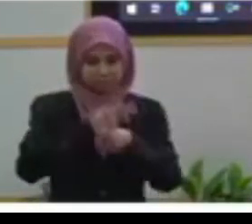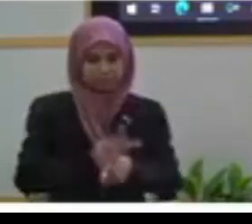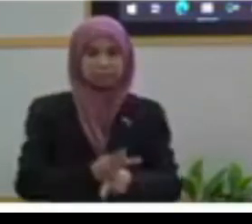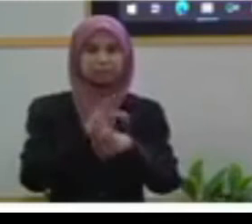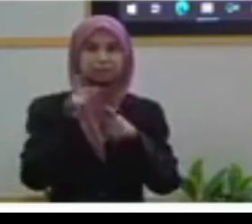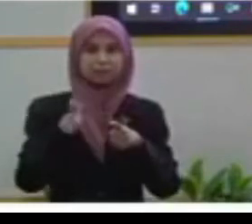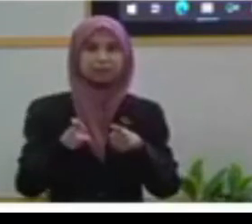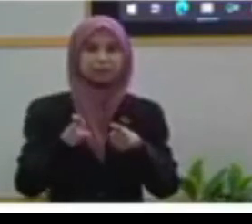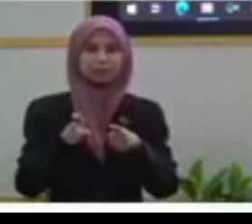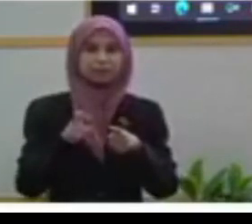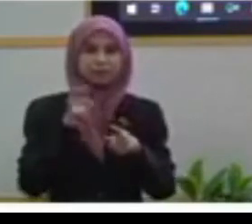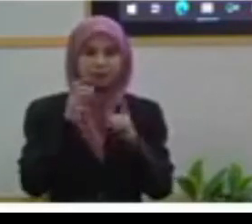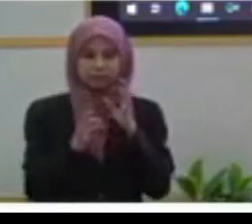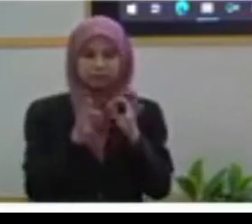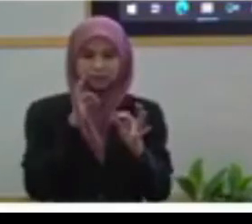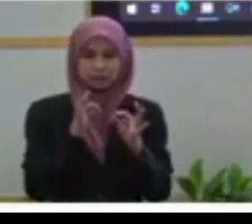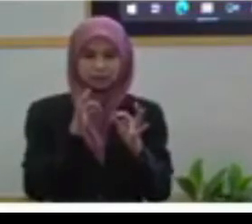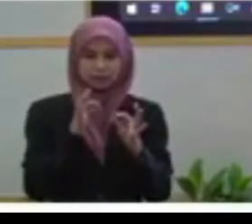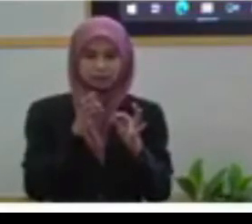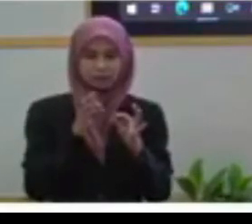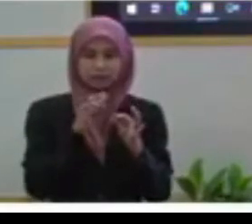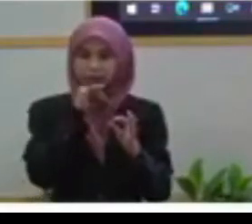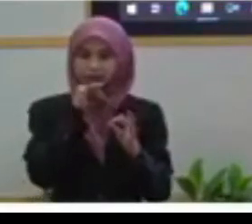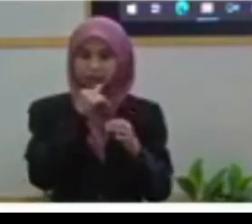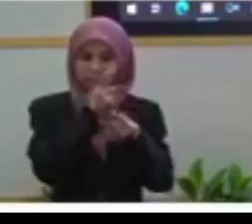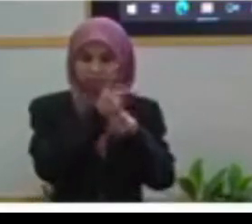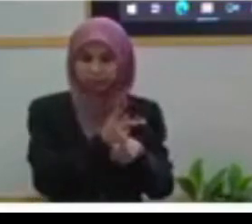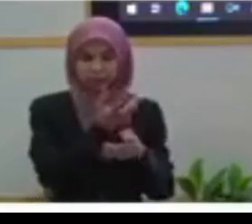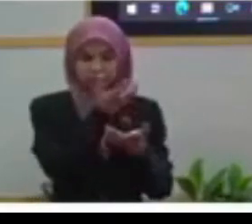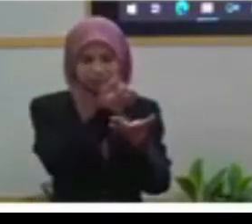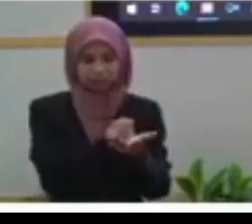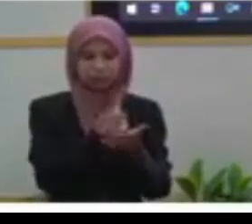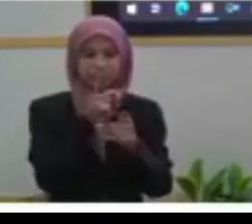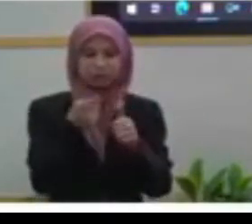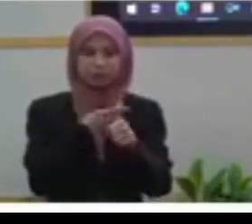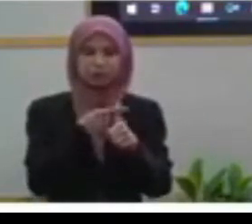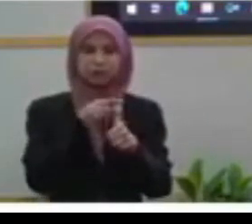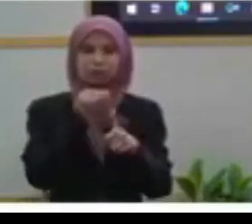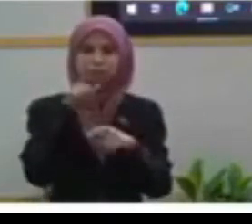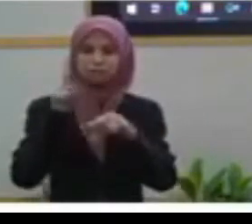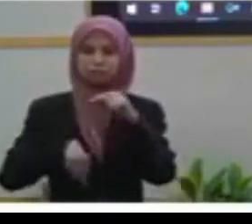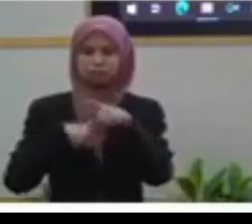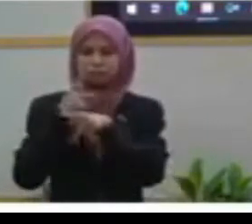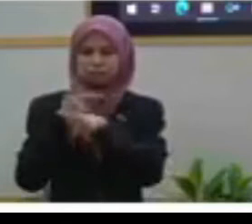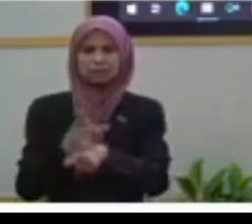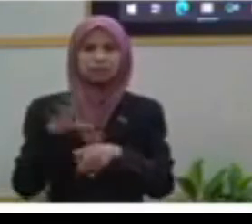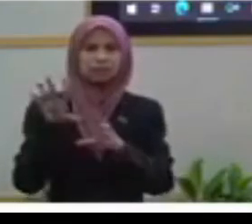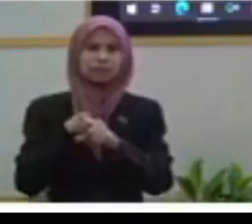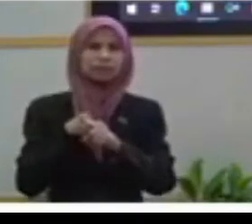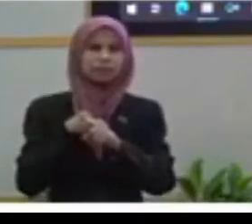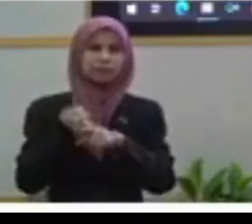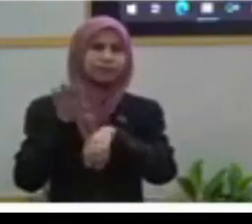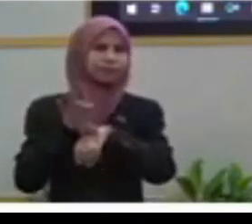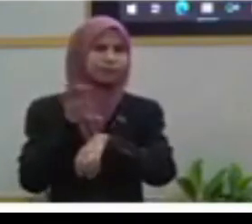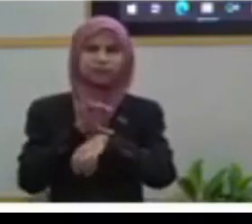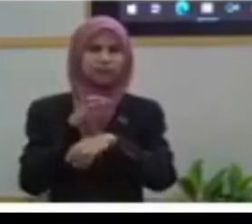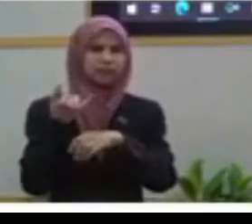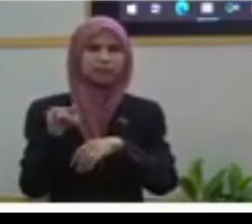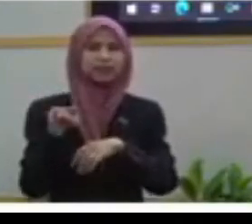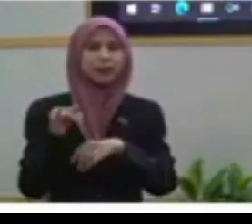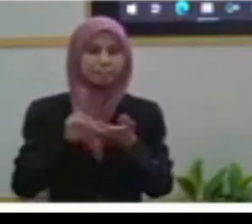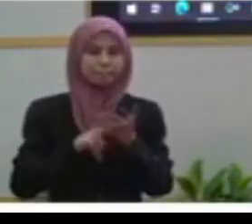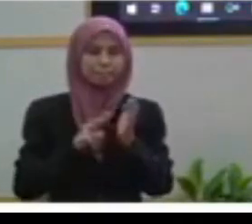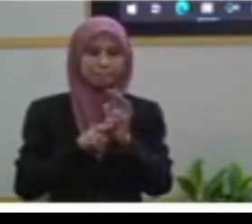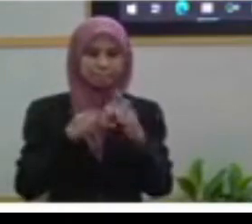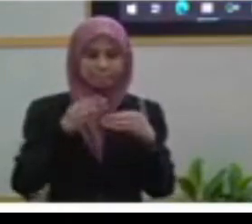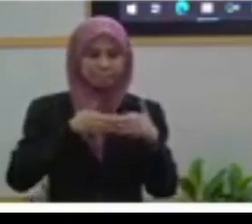Kalau tak di scan dulu, dia tak dapat nak masuk dalam sistem komputer. Lama apabila dari semasa